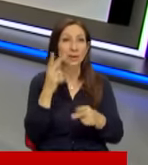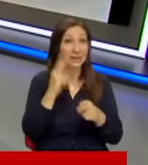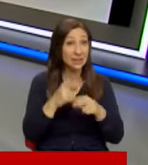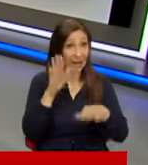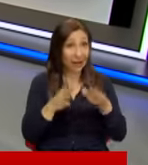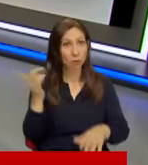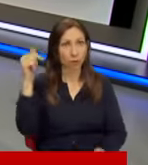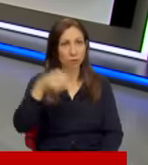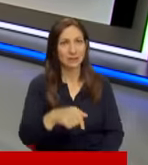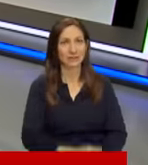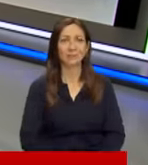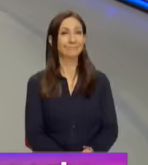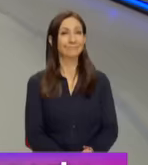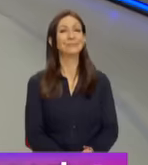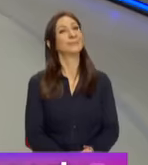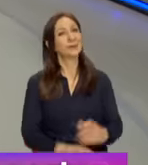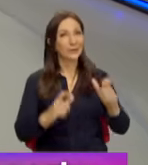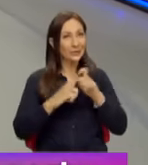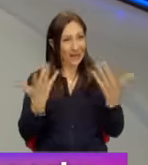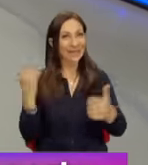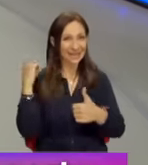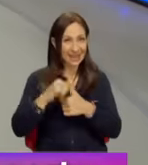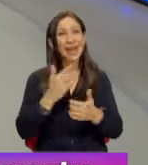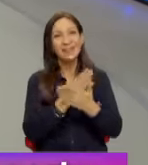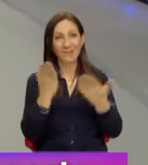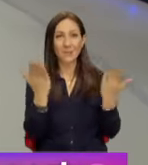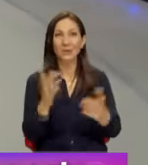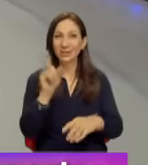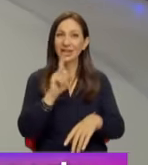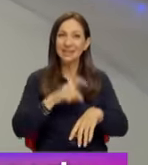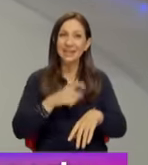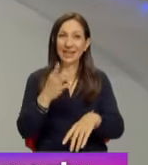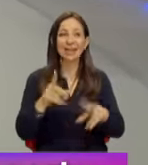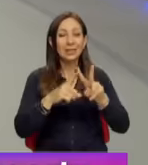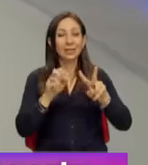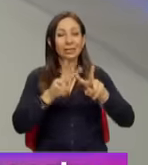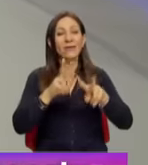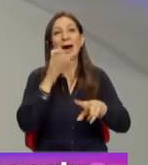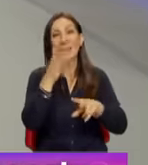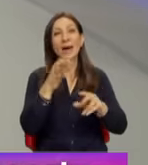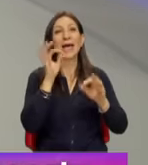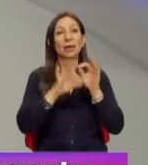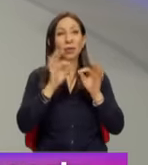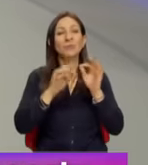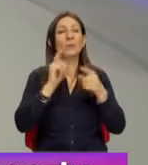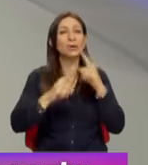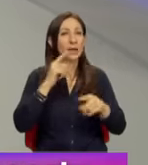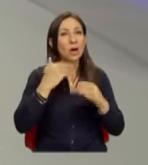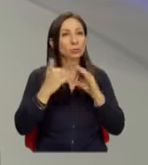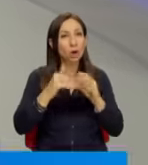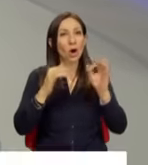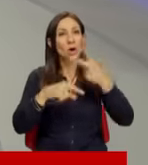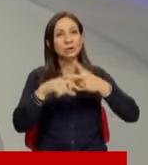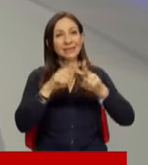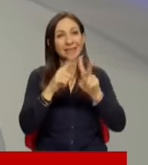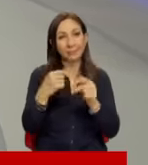reklam, dönüşte buluşalım. Günaydın bir kez daha. Devam ediyoruz Çalar Saat'te. Nav Haber ekonomi ve siyaset yorumcusu Ozan Gündoğdu